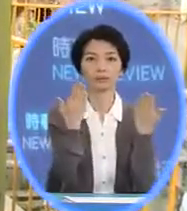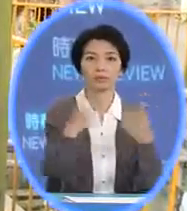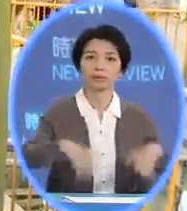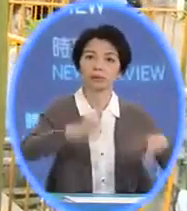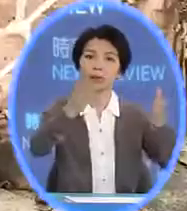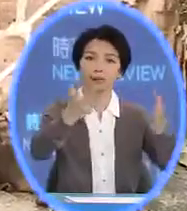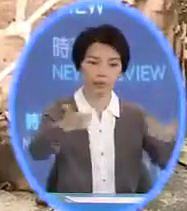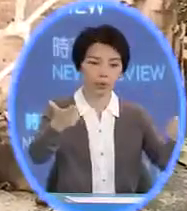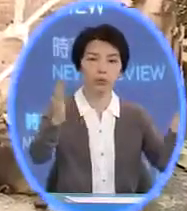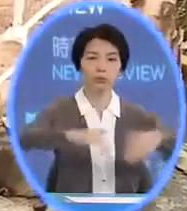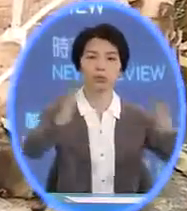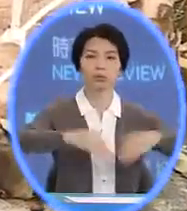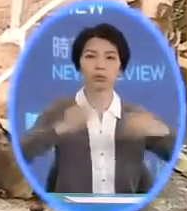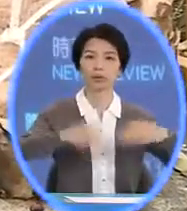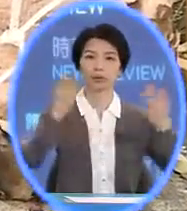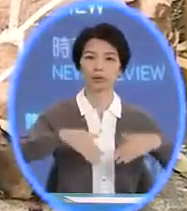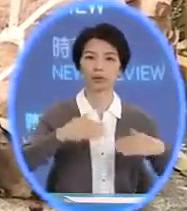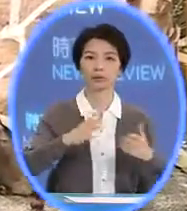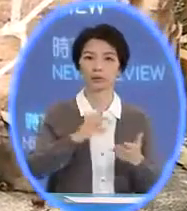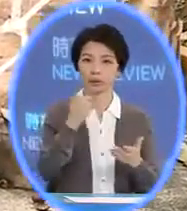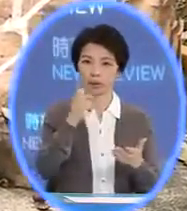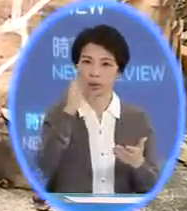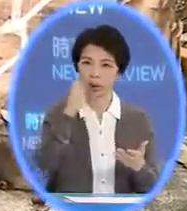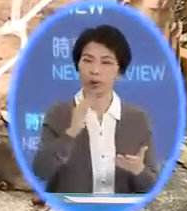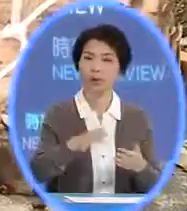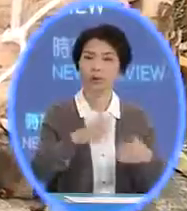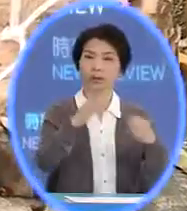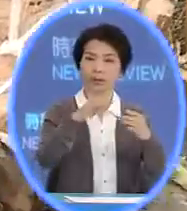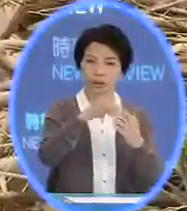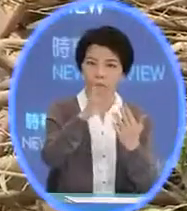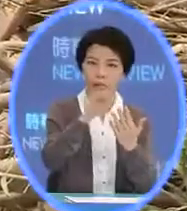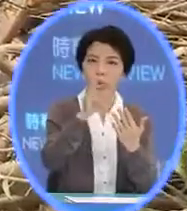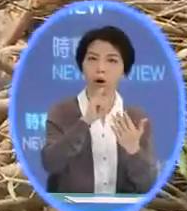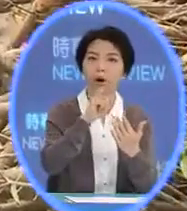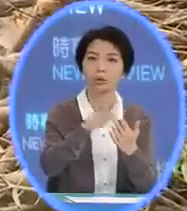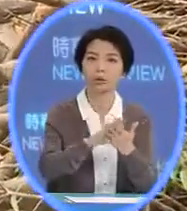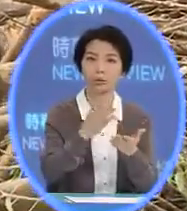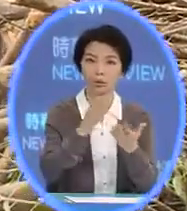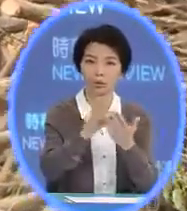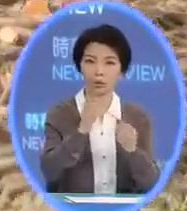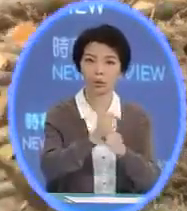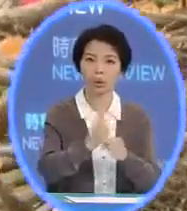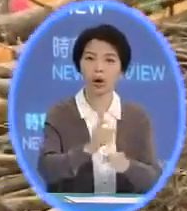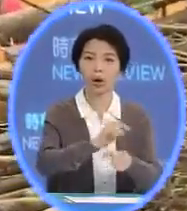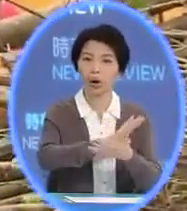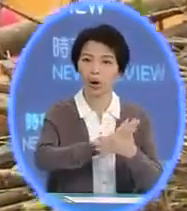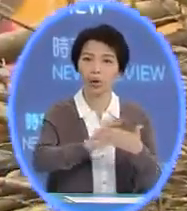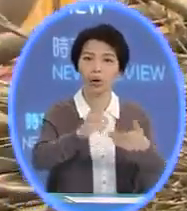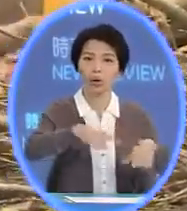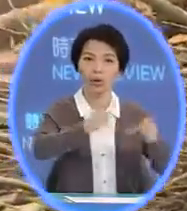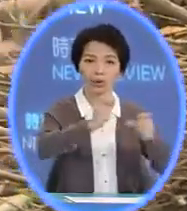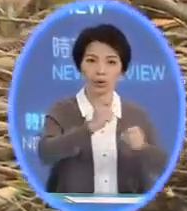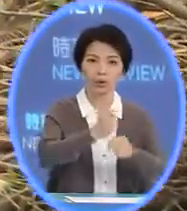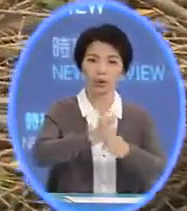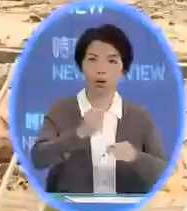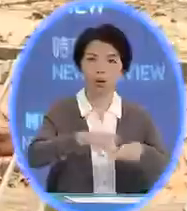我都唔知道。樹木其實你可以有啲部分其實可以我嚟做其他嘢，或者我嚟做啲環保嘅肥